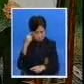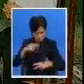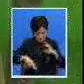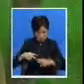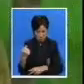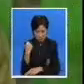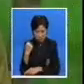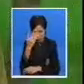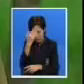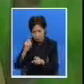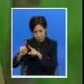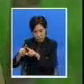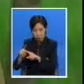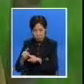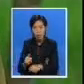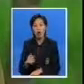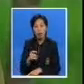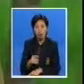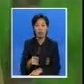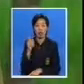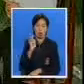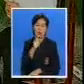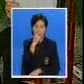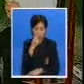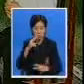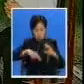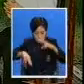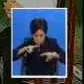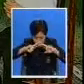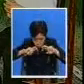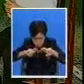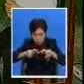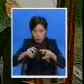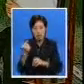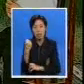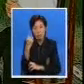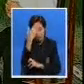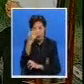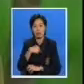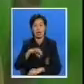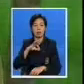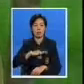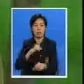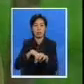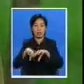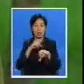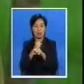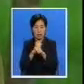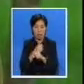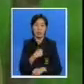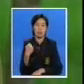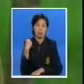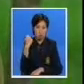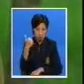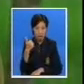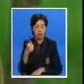ขึ้นก็อย่างที่ท่านนายกว่าก็ต้องดูกันหน่อยนะฮะแต่เพื่อความมั่นคงนะครับทางเสถียรภาพและก็การ